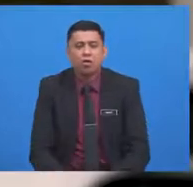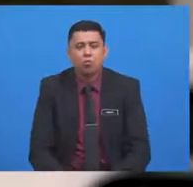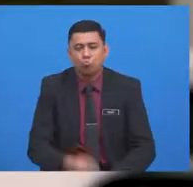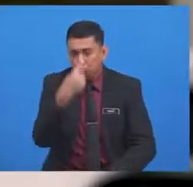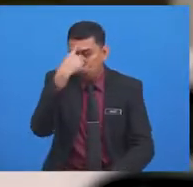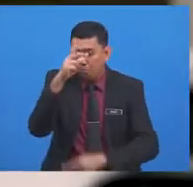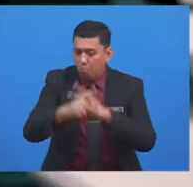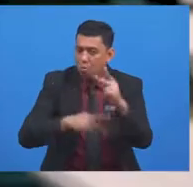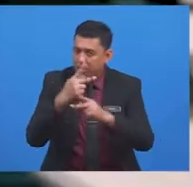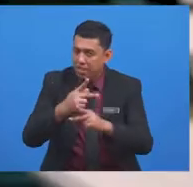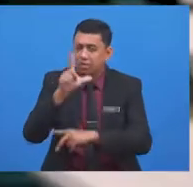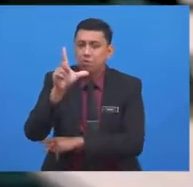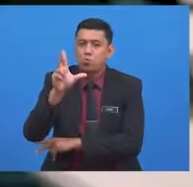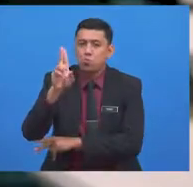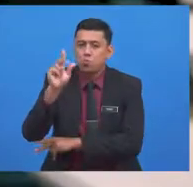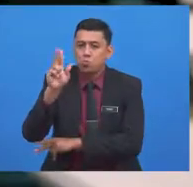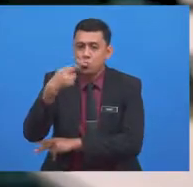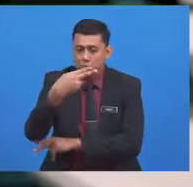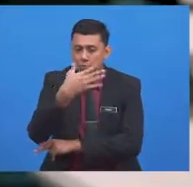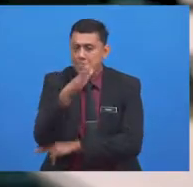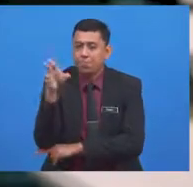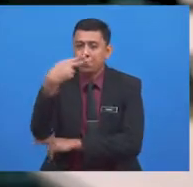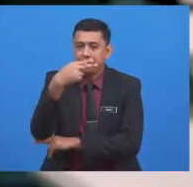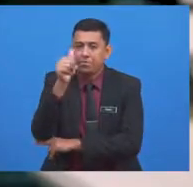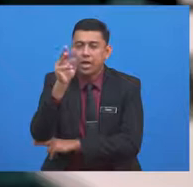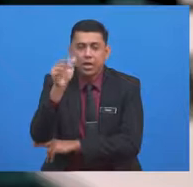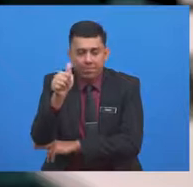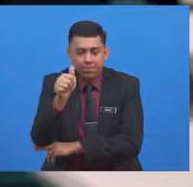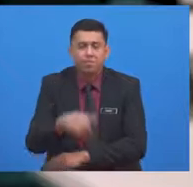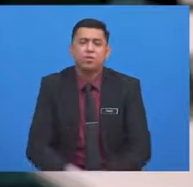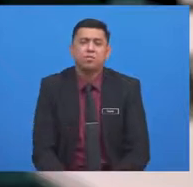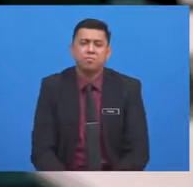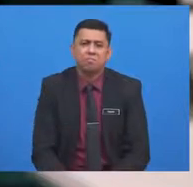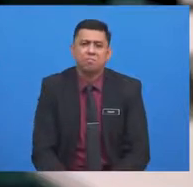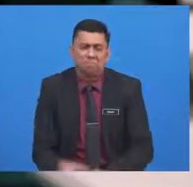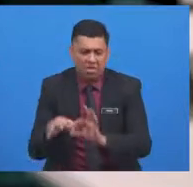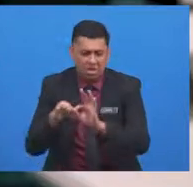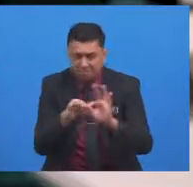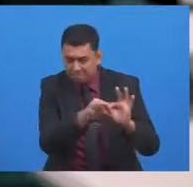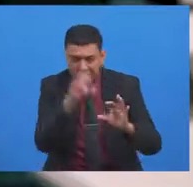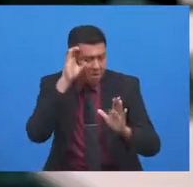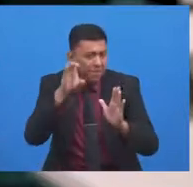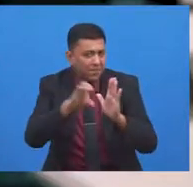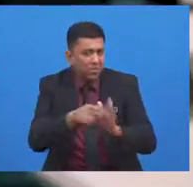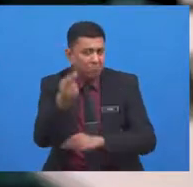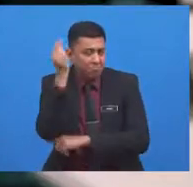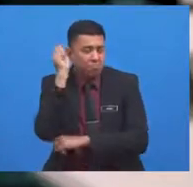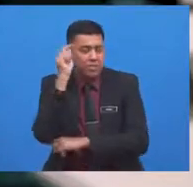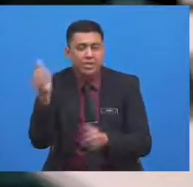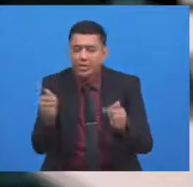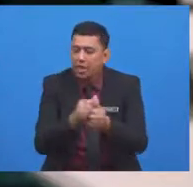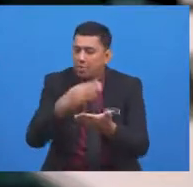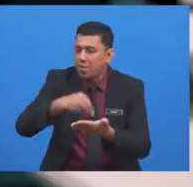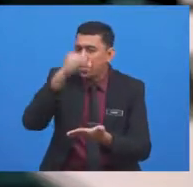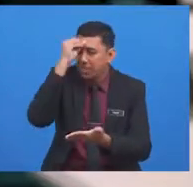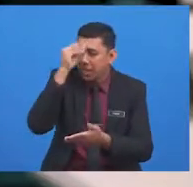hawa. Baiklah pelajar, cikgu akan menjelaskan kaitan gambar berkenaan dengan pembelajaran